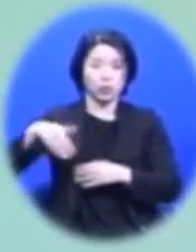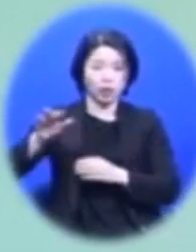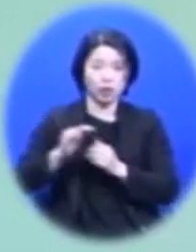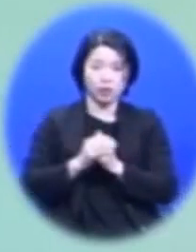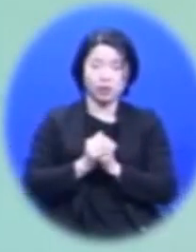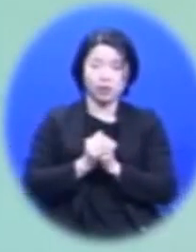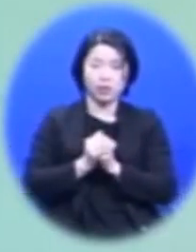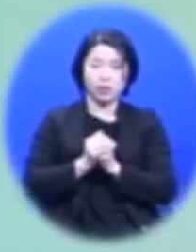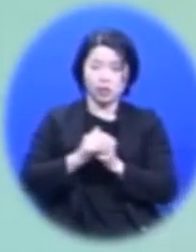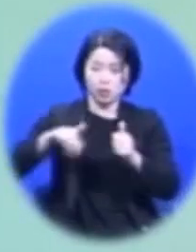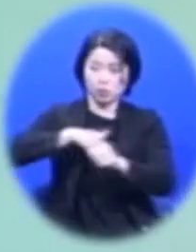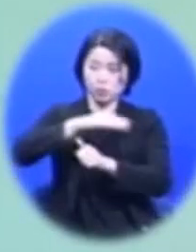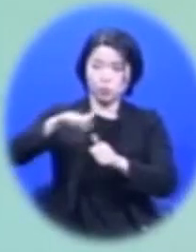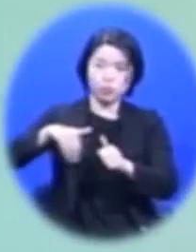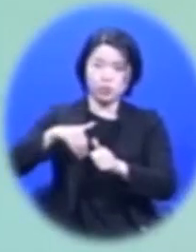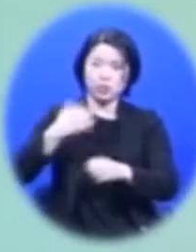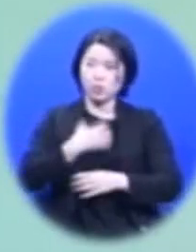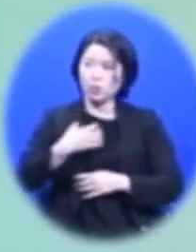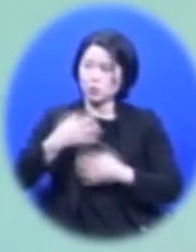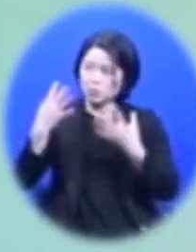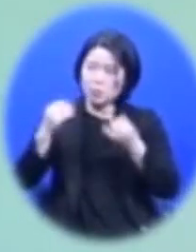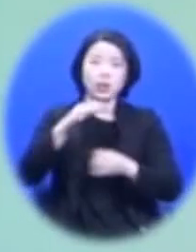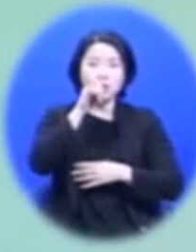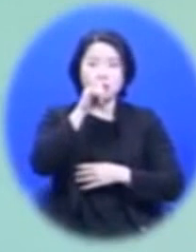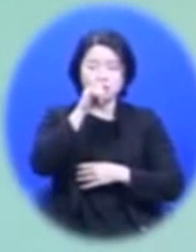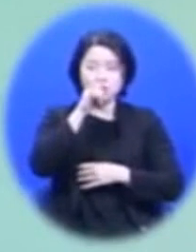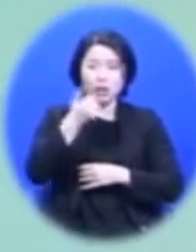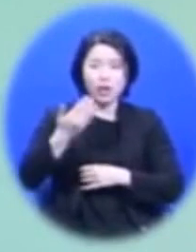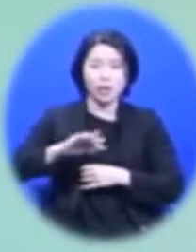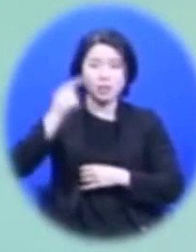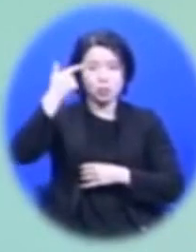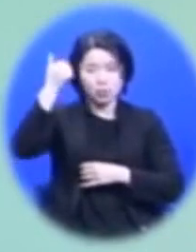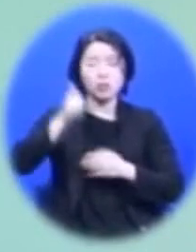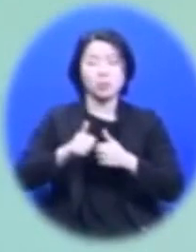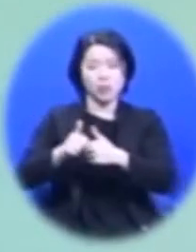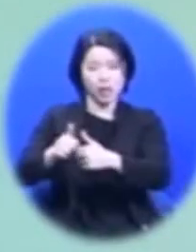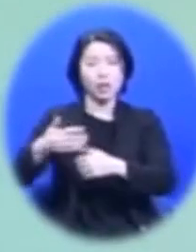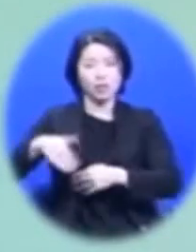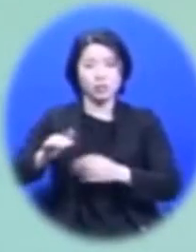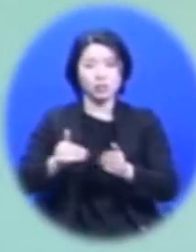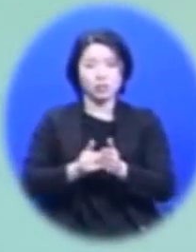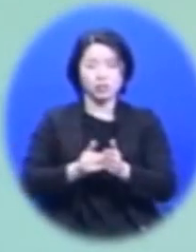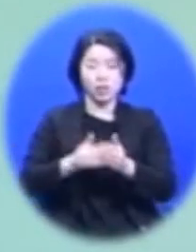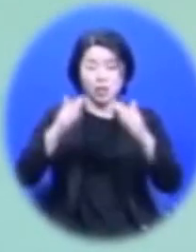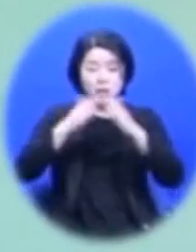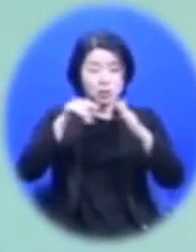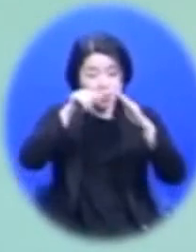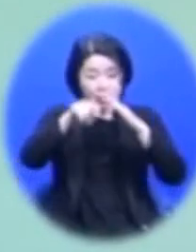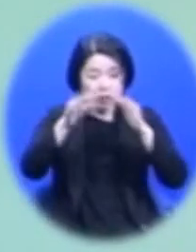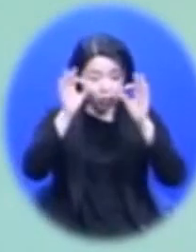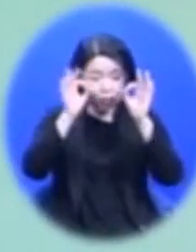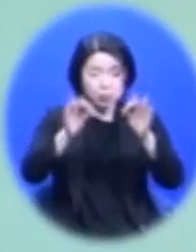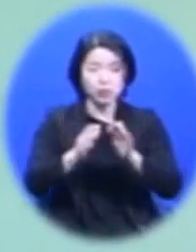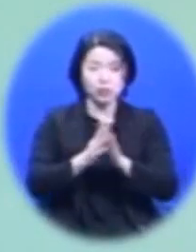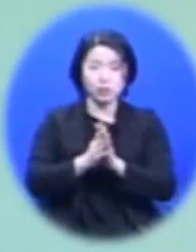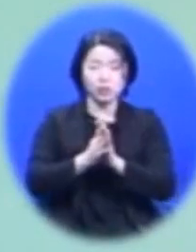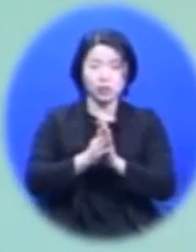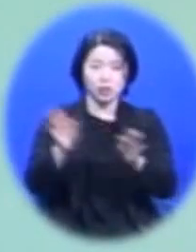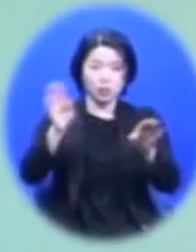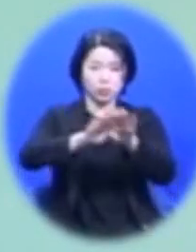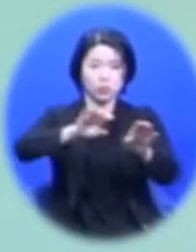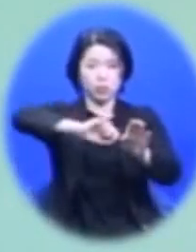주위에서는 걱정을 대단히 했지만 목사님은 따라가셨습니다. 집에 들어갔더니 문을 닫고 걸어